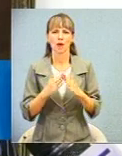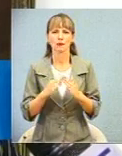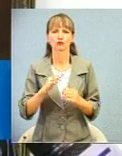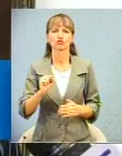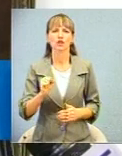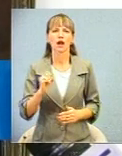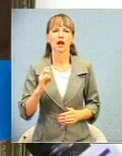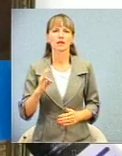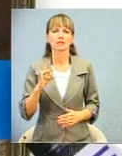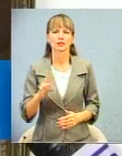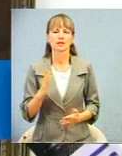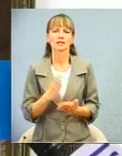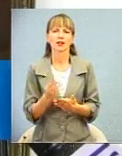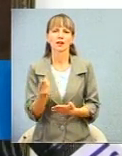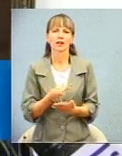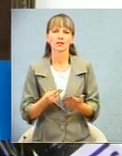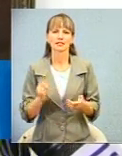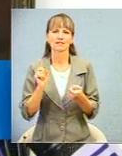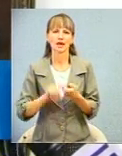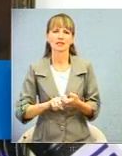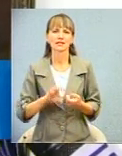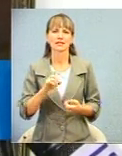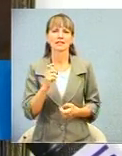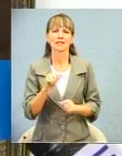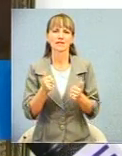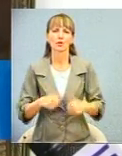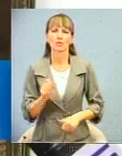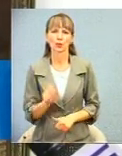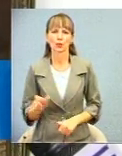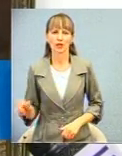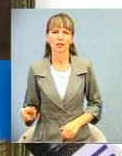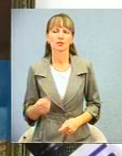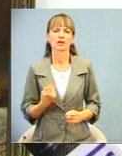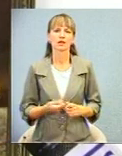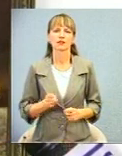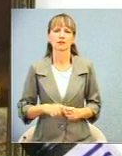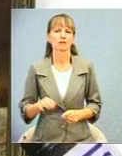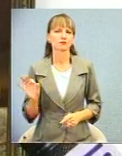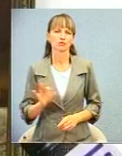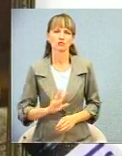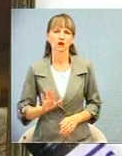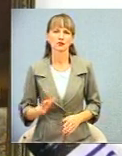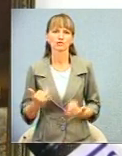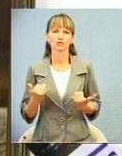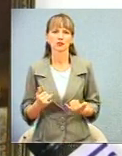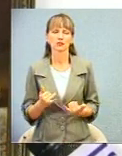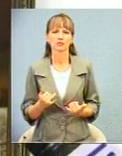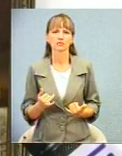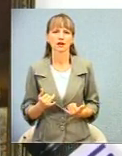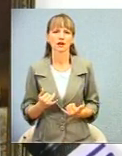і картини, зв'язані з фігурами людей. И это, в общем-то, не часто художники сейчас